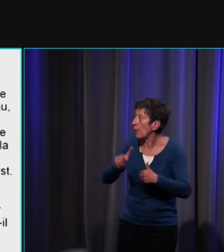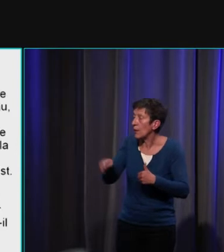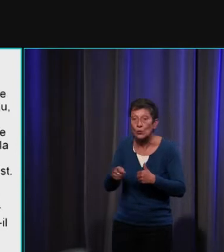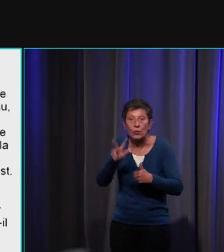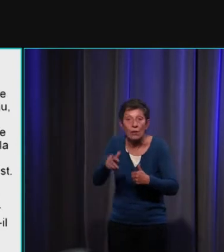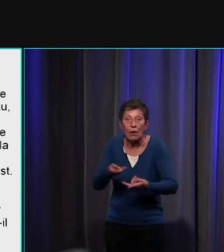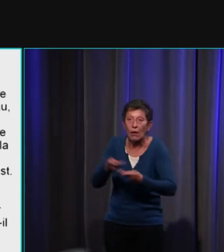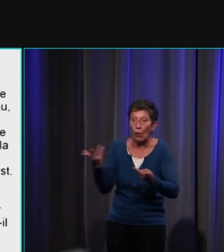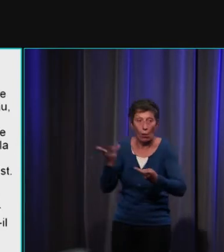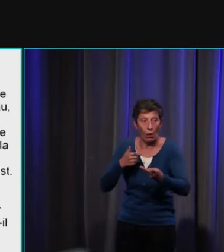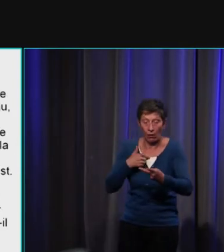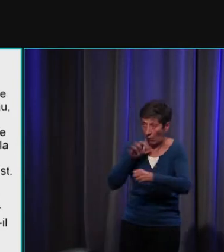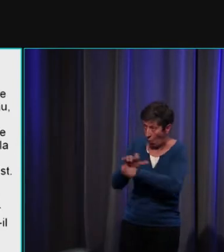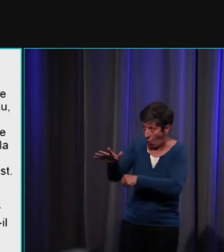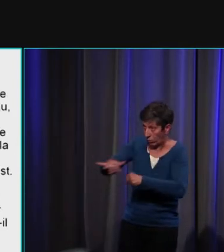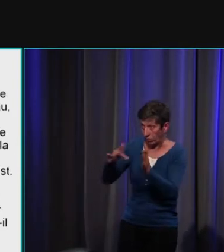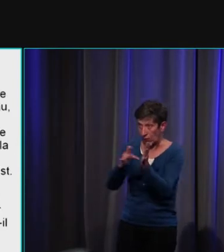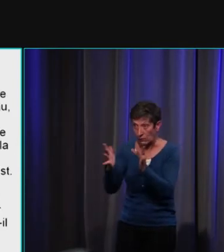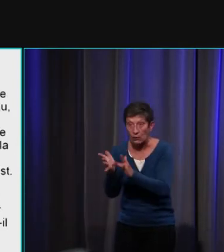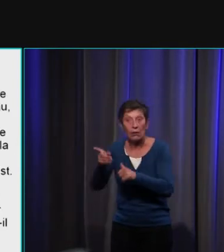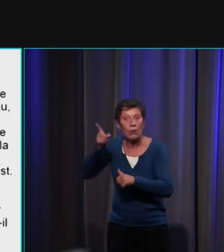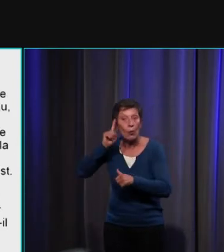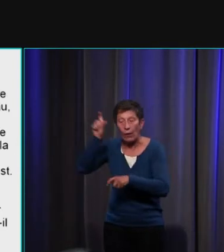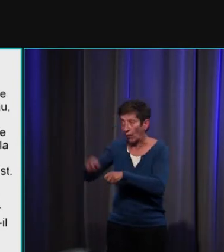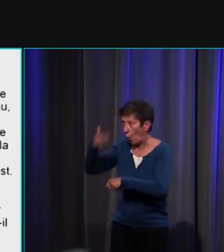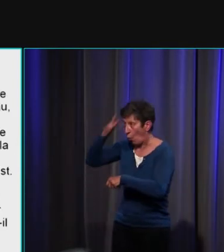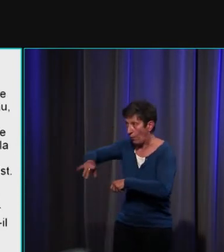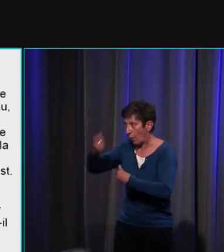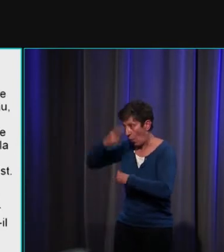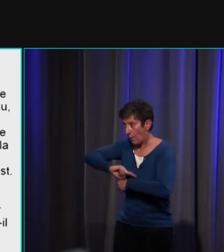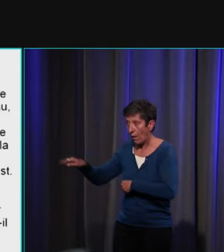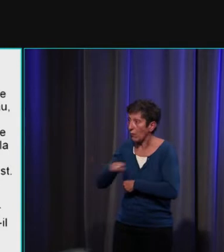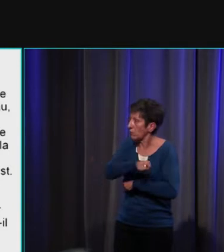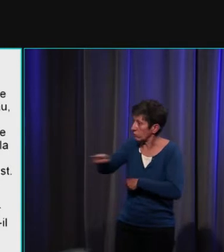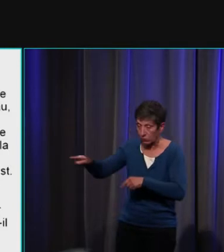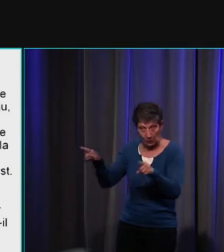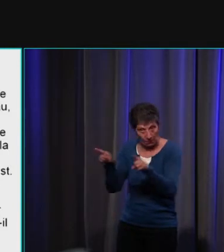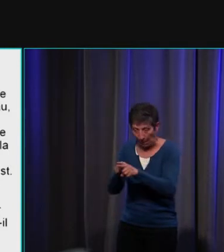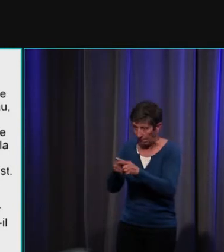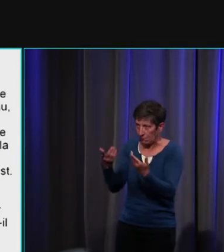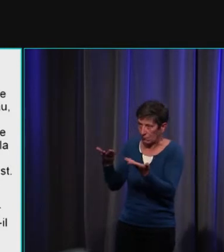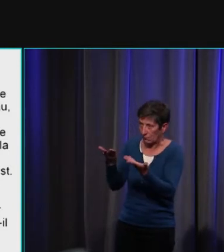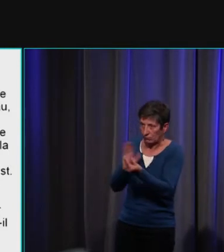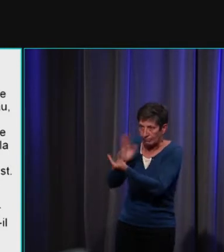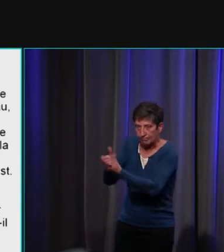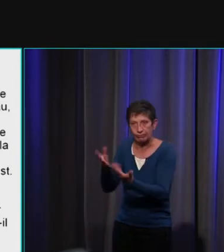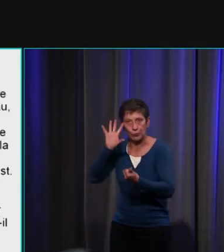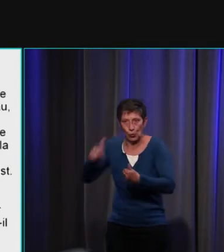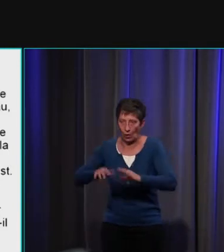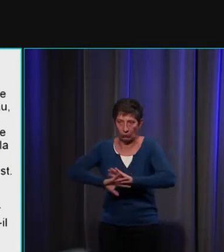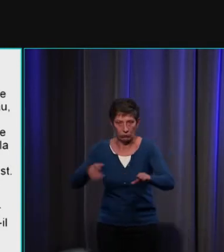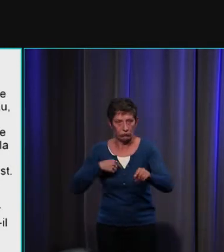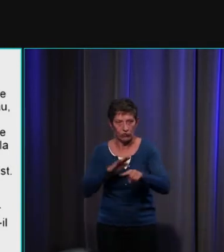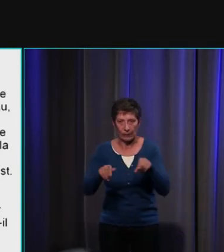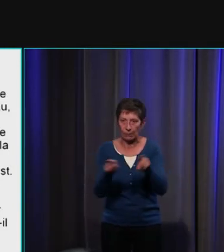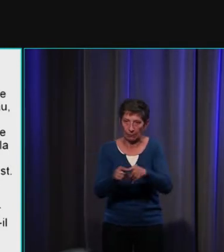parce que vous avez fait la même chose avec les incroyants donc j'ai des arguments pour faire la même chose donc il